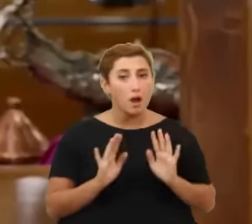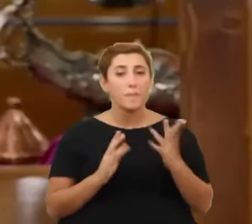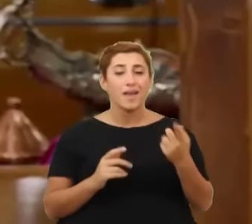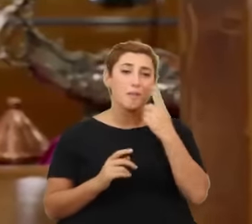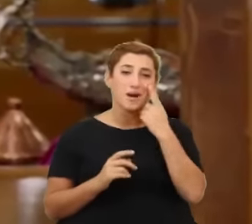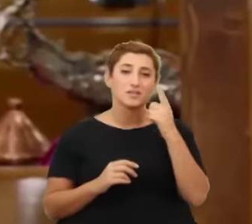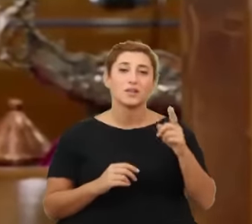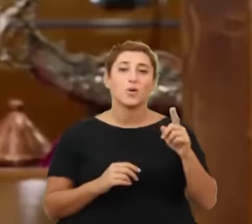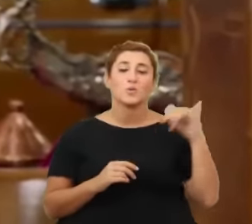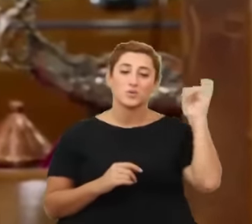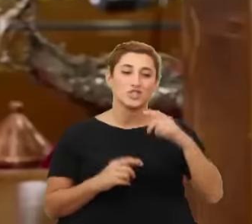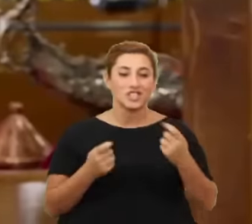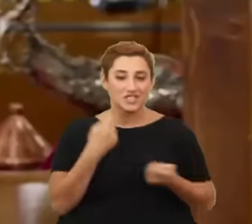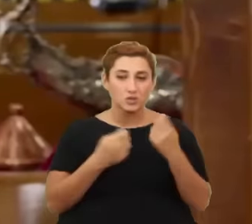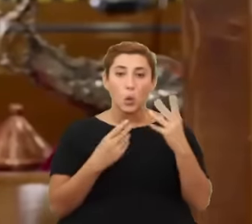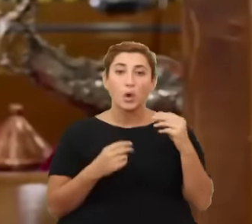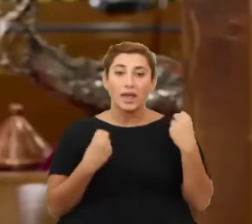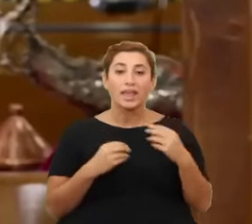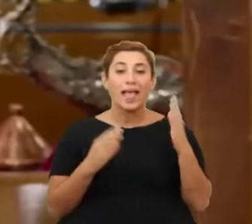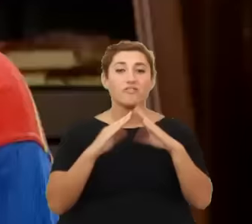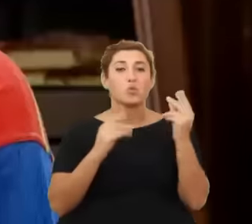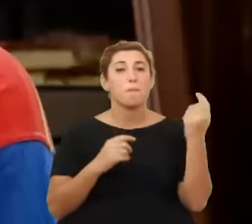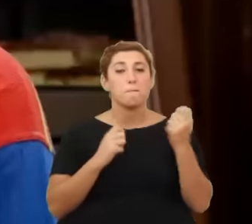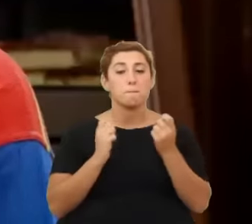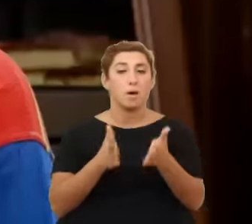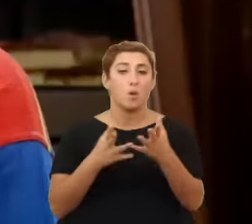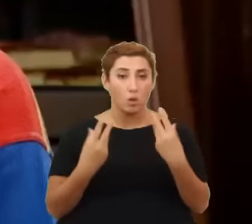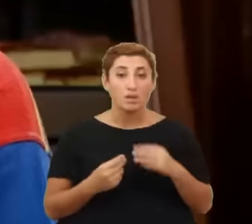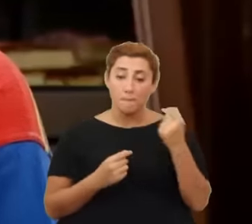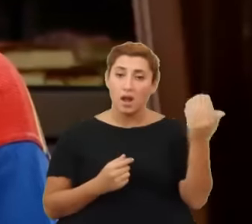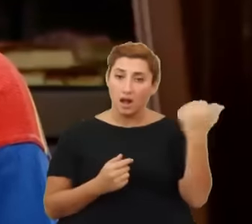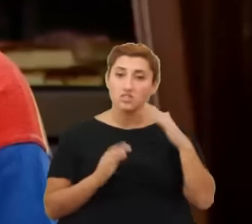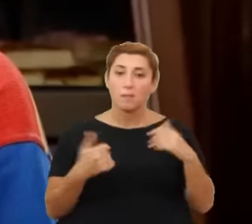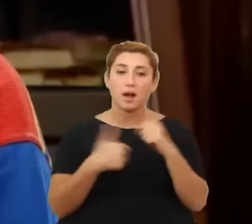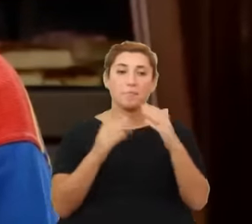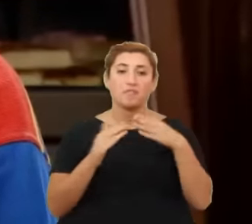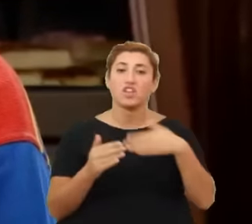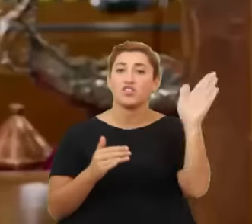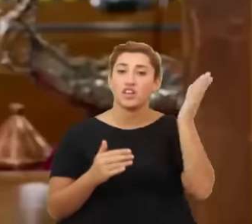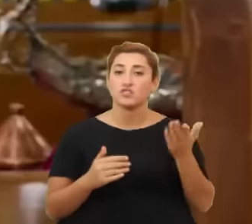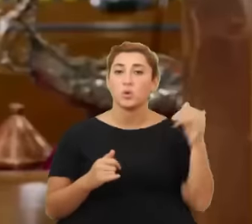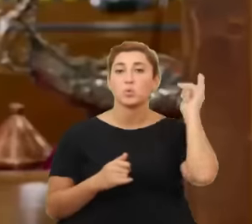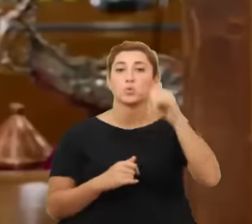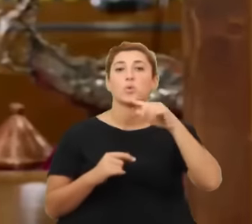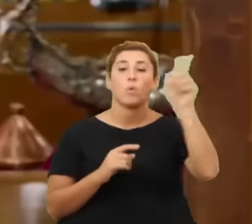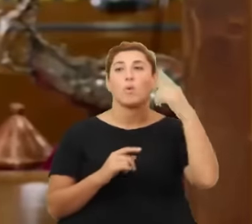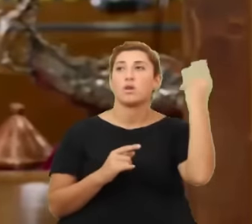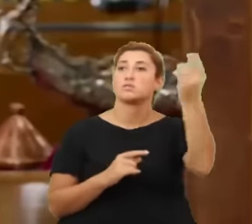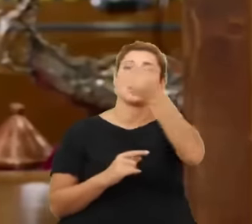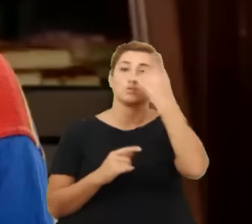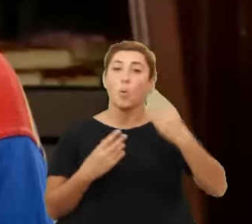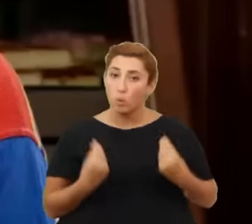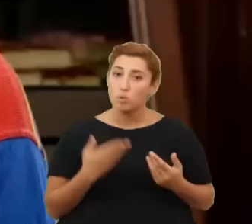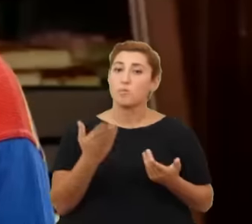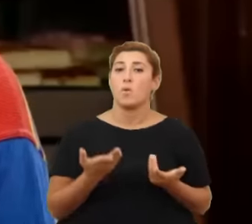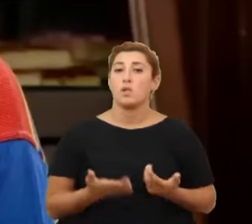ya baksana, hosteslik çok iyi bir meslek. Eve bir sürü para gelecek. Eve bir sürü para gelecek ama karım evden gidecek. Uçakla oradan oraya. Olur